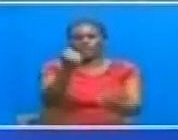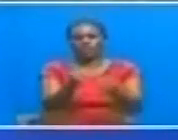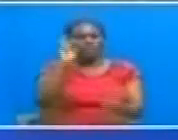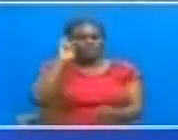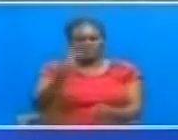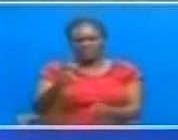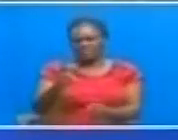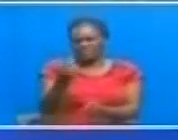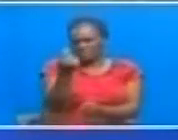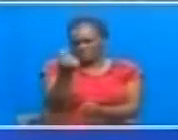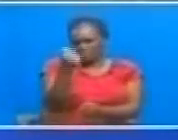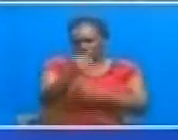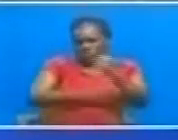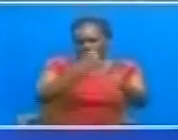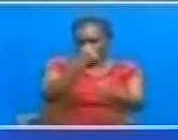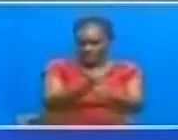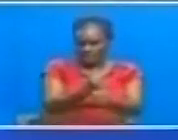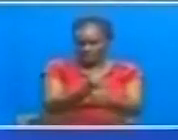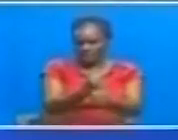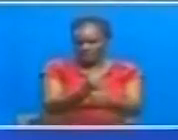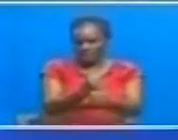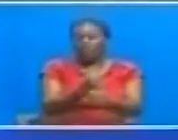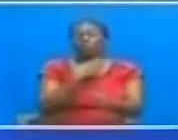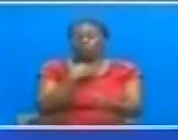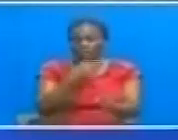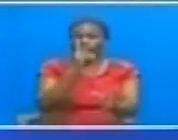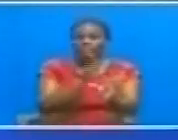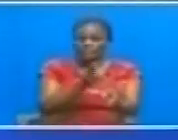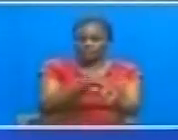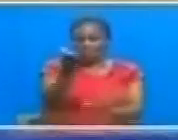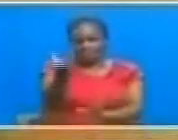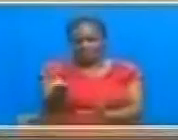that for the last couple of years. So who wouldn't want to be part of that project?